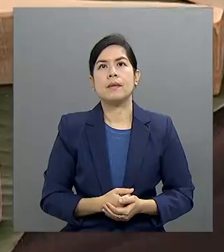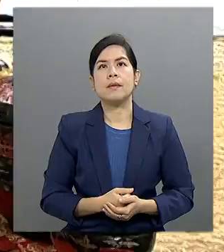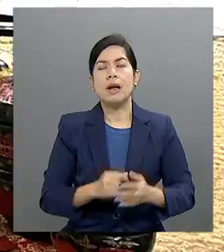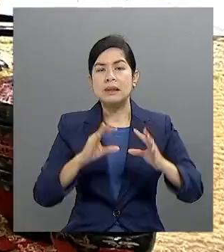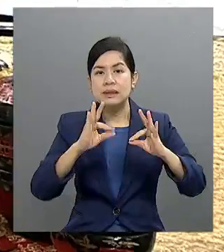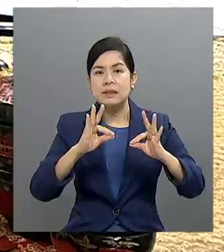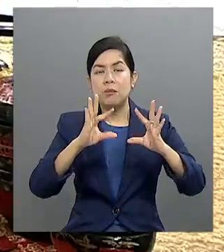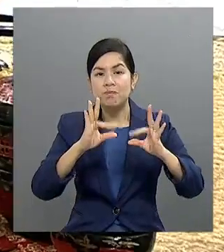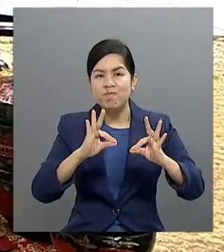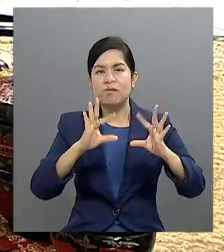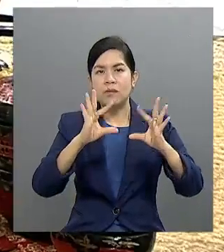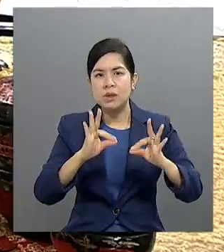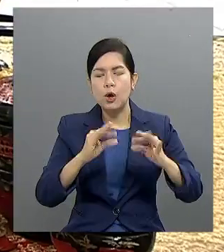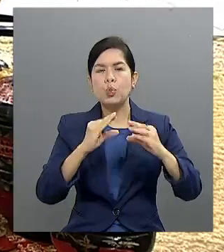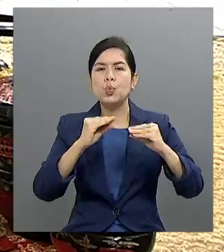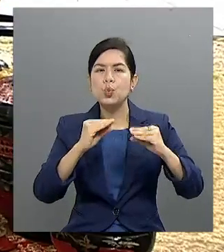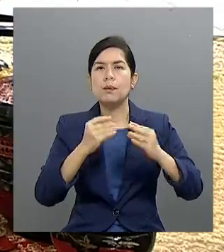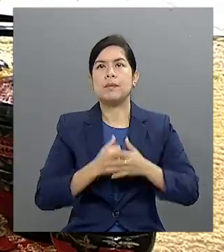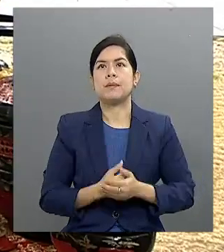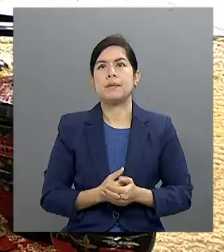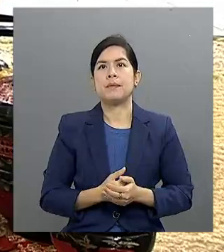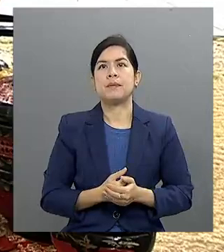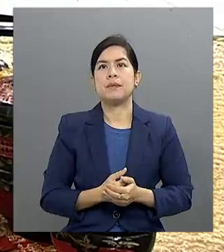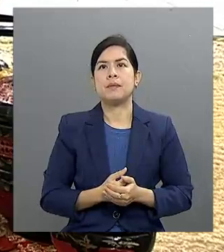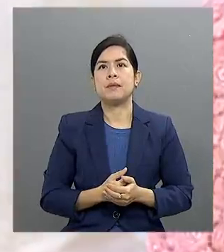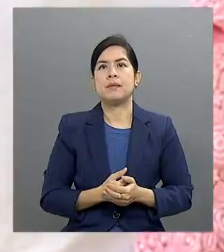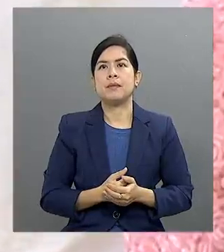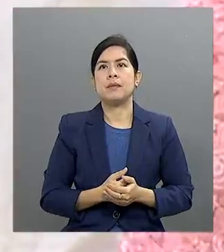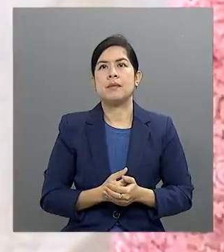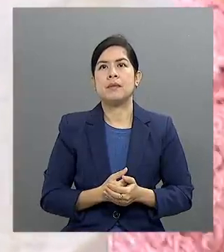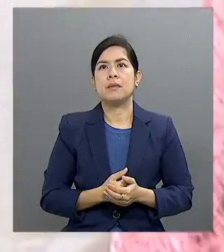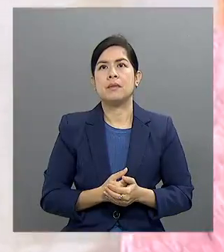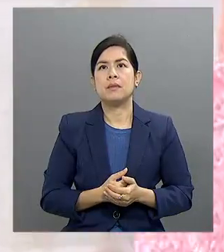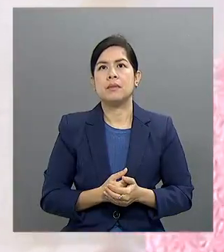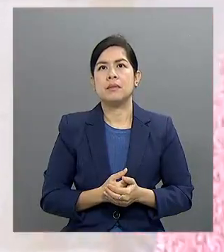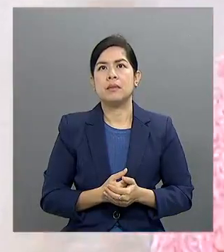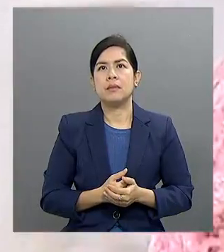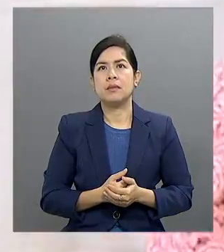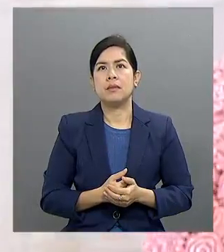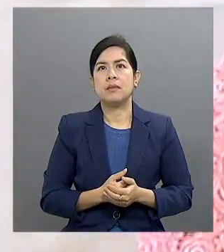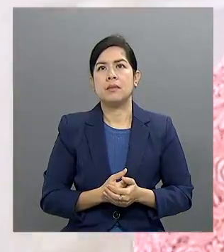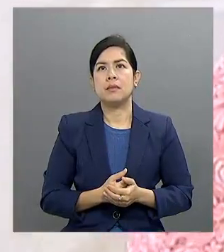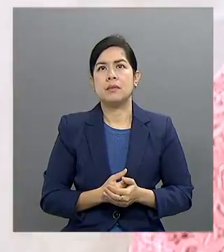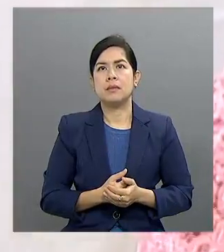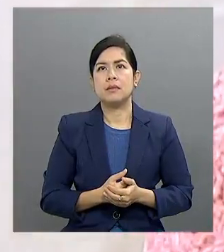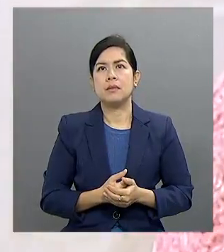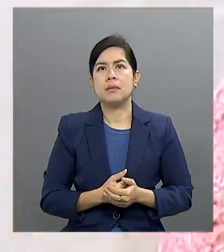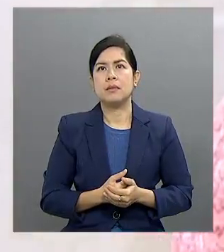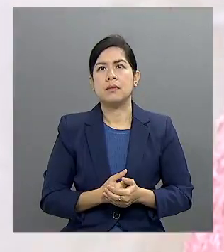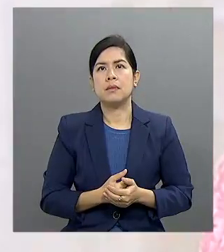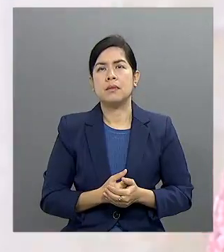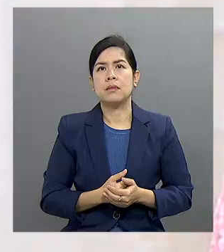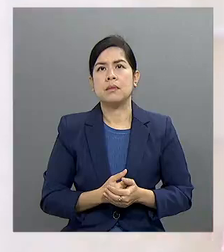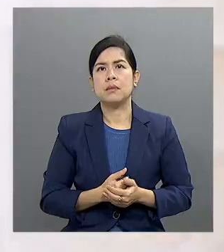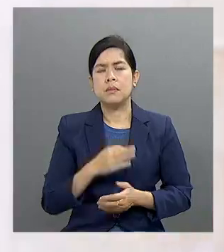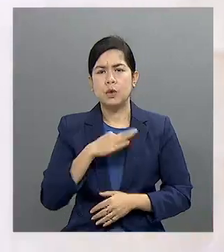นุ่มยุ้ยเป็นลิ้นเหล็กนะคะยุ้ยสามารถกินของร้อนๆได ้เป็นไงพี่ยุ้ย แ